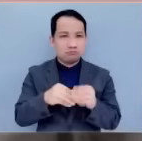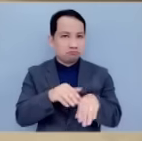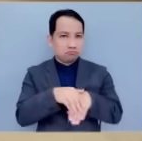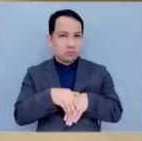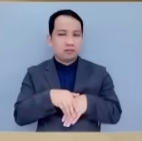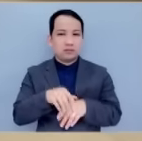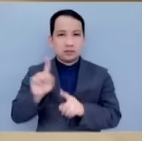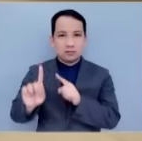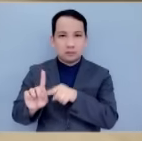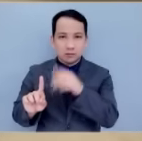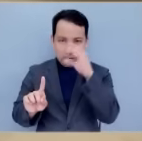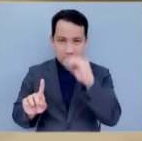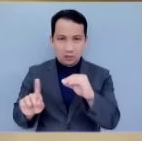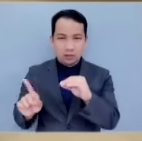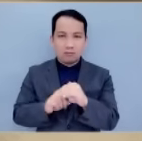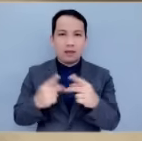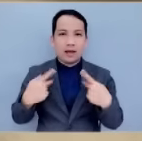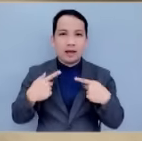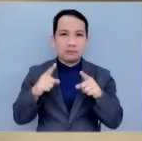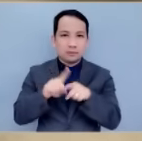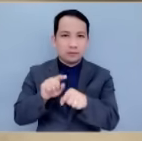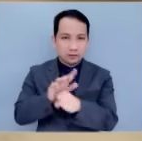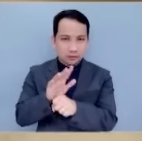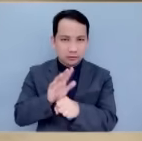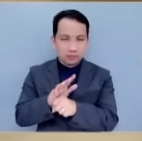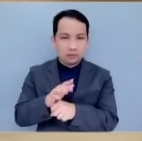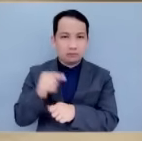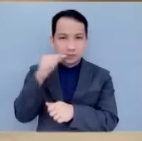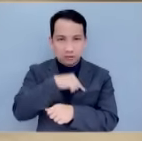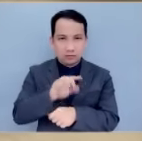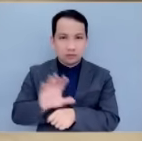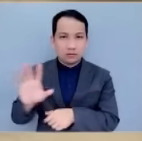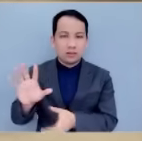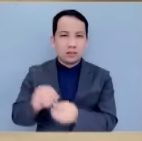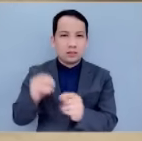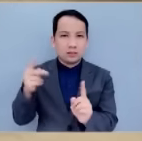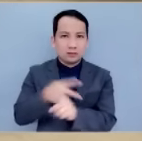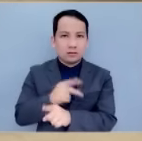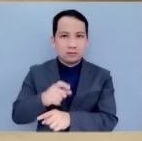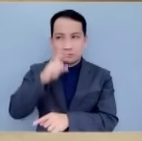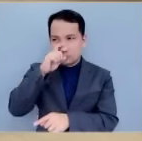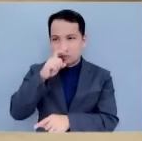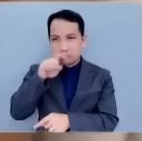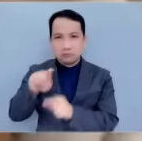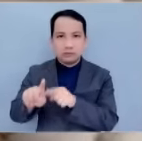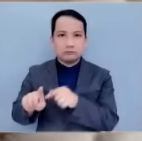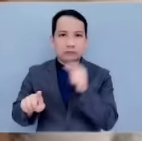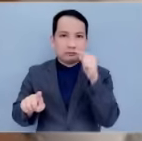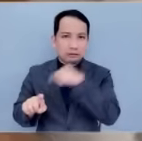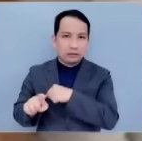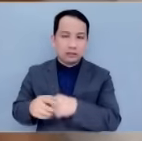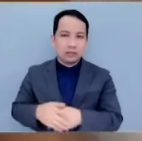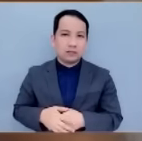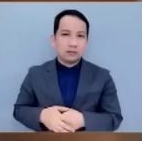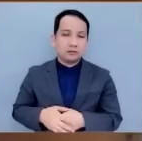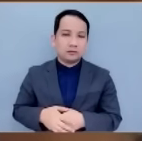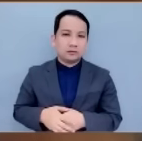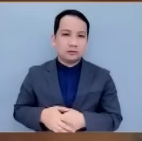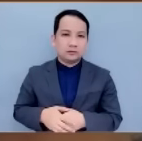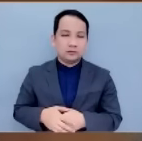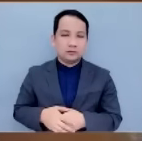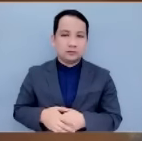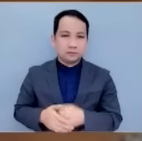sa mga suspect na may nangyaring rape. Nagsinungaling din daw ang biktima sa edad nito. Kung sa'yo ang ipalahilag niya? Sabi